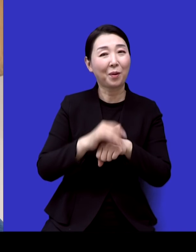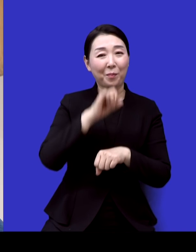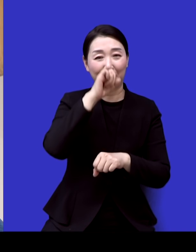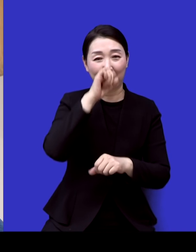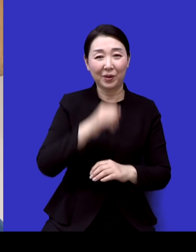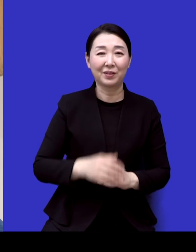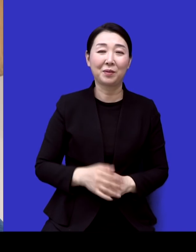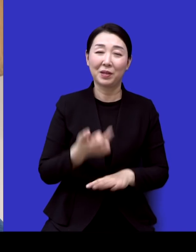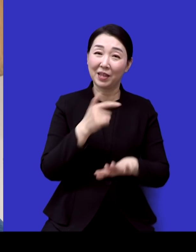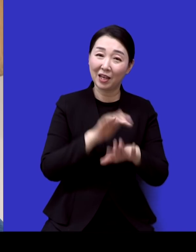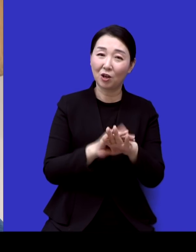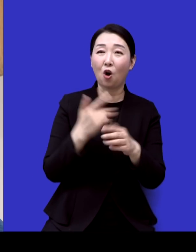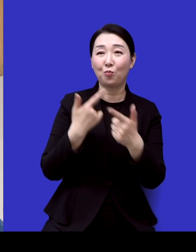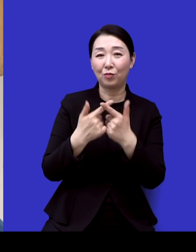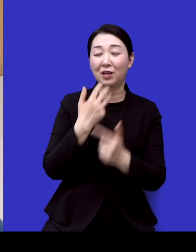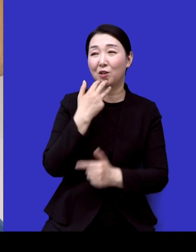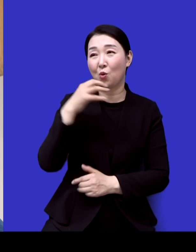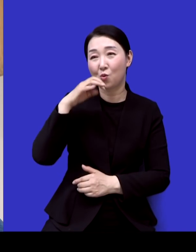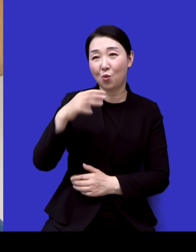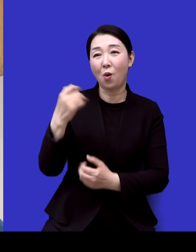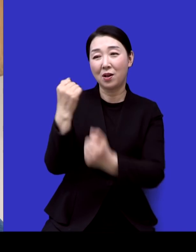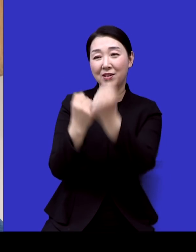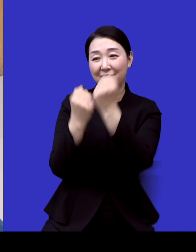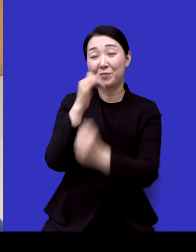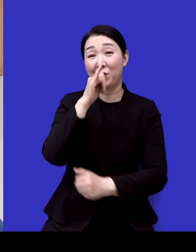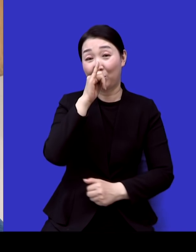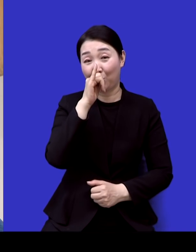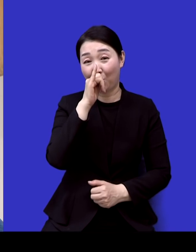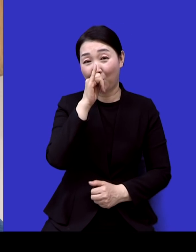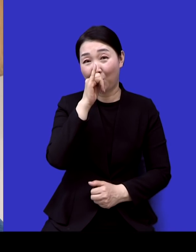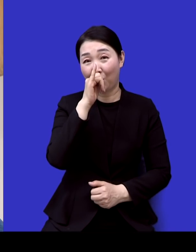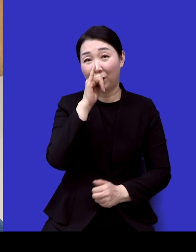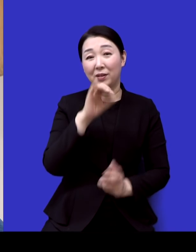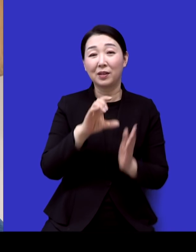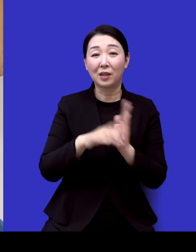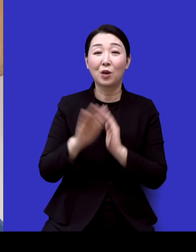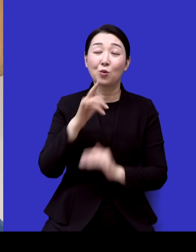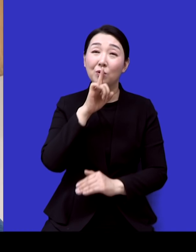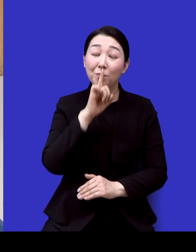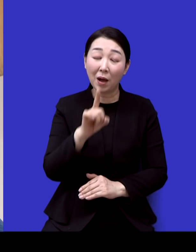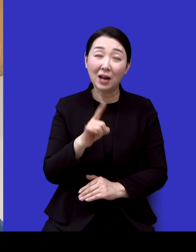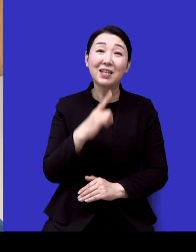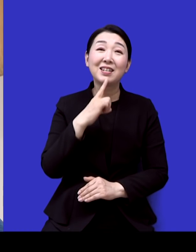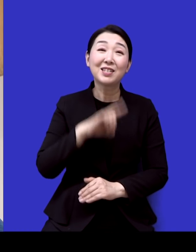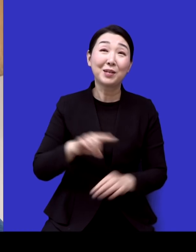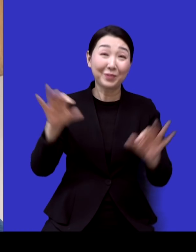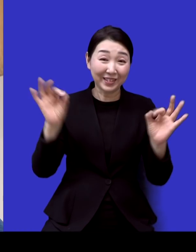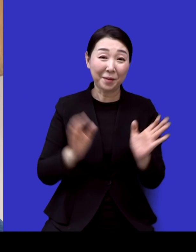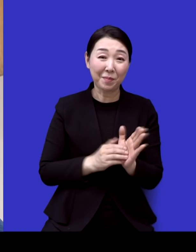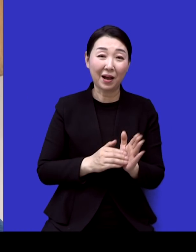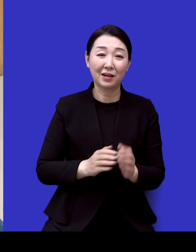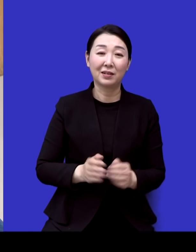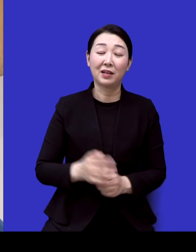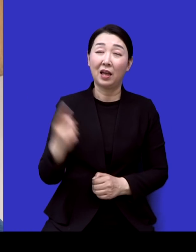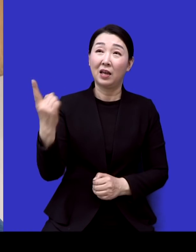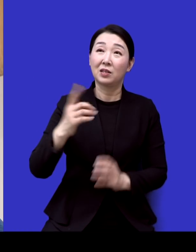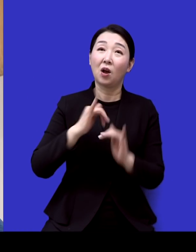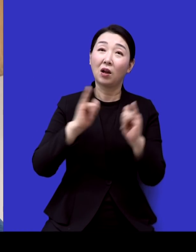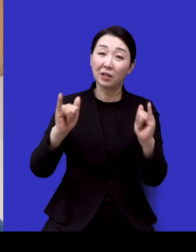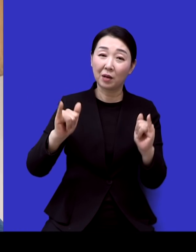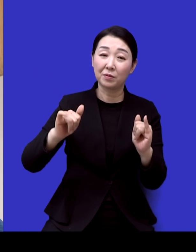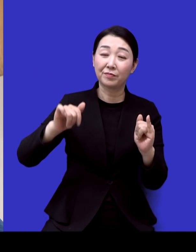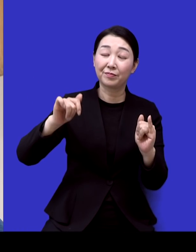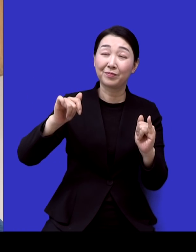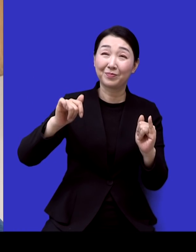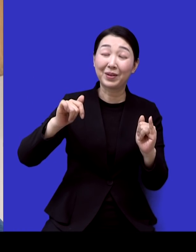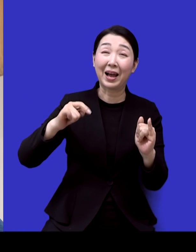그래서 대전, 부산, 서울 이런 데서 집회를 한다고 하면 예. 요즘 말로는 1분 컷이라 그러죠. 네네네. 1000명이 넘는 숫자가